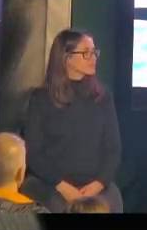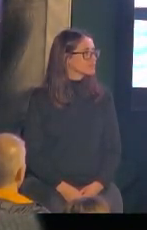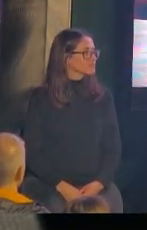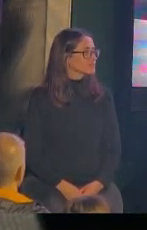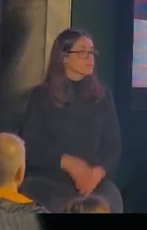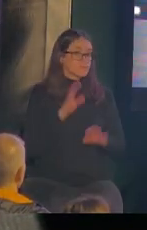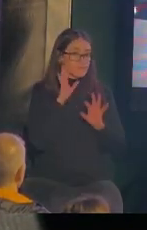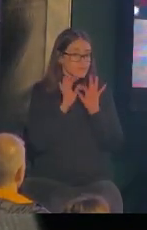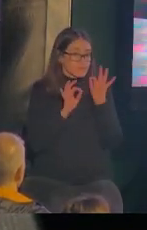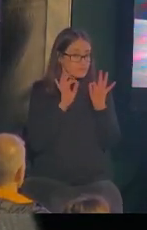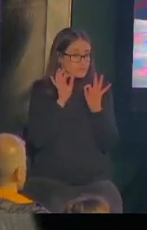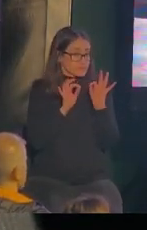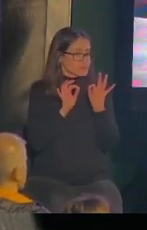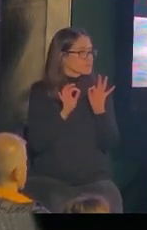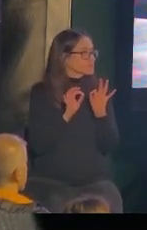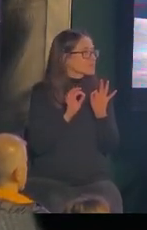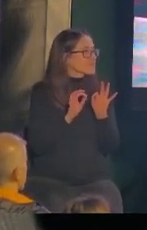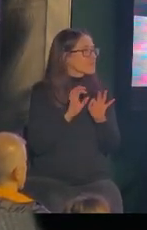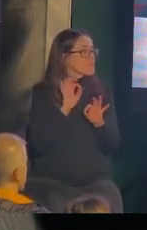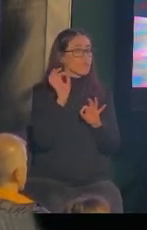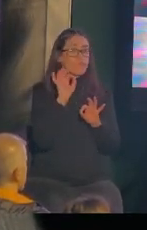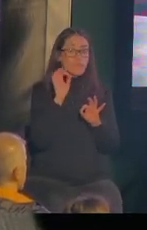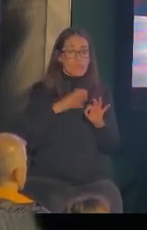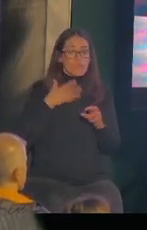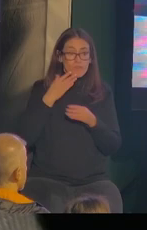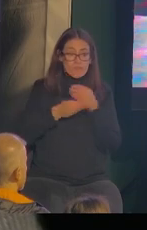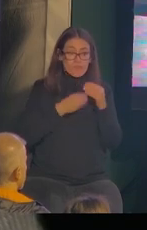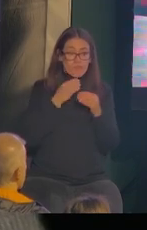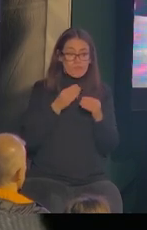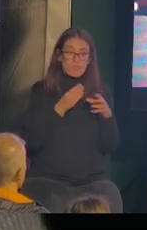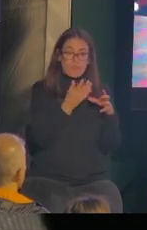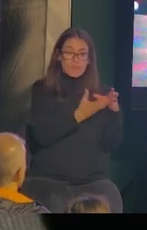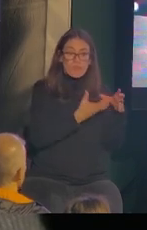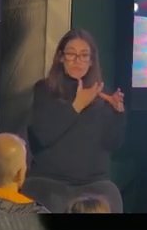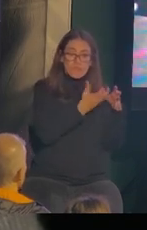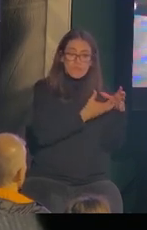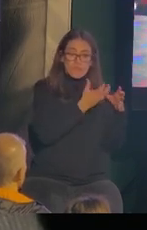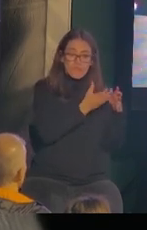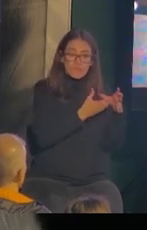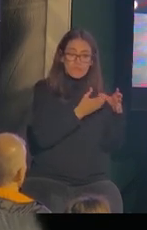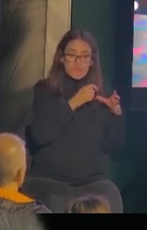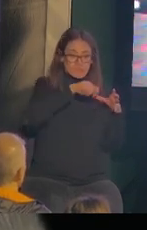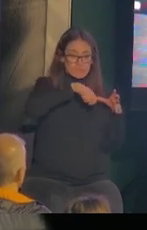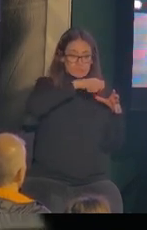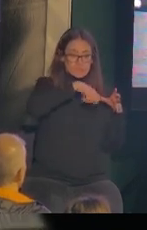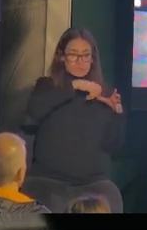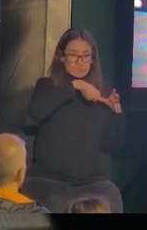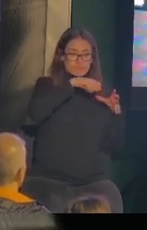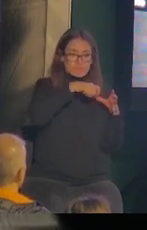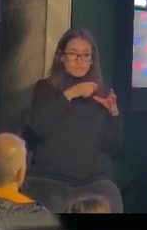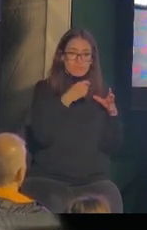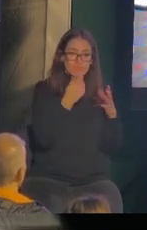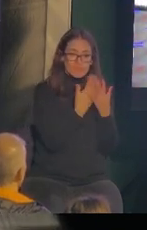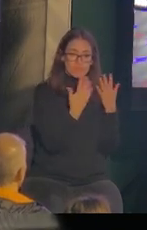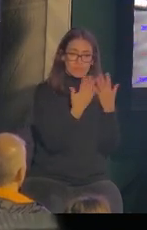Si no, ho podria fer directament al foc, amb varilla, el barrejo amb una miqueta de sucre i ho vaig tirant i cap problema.